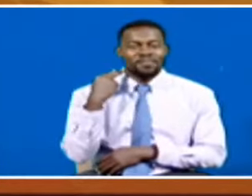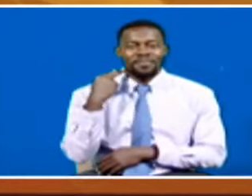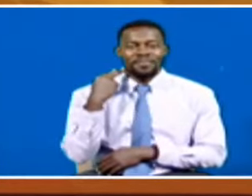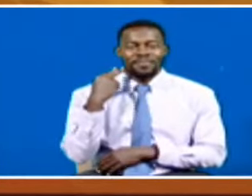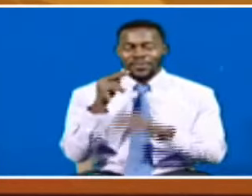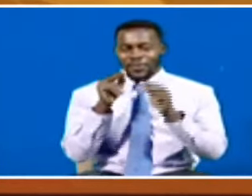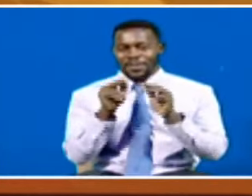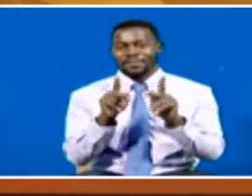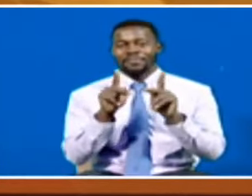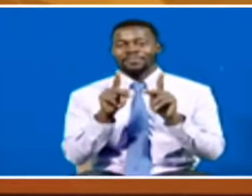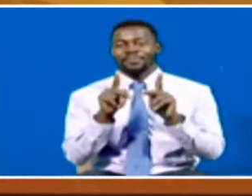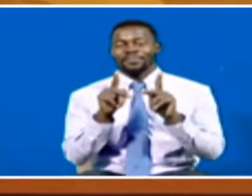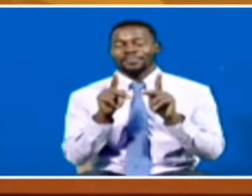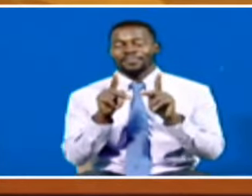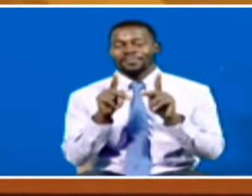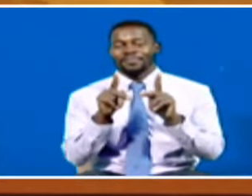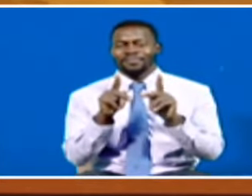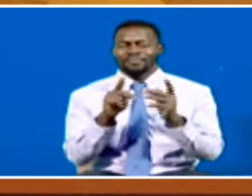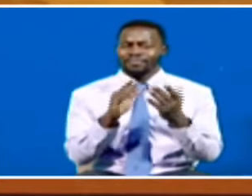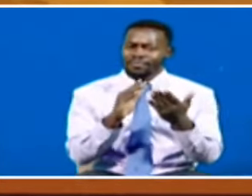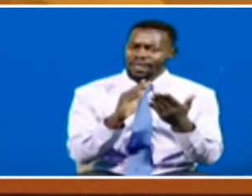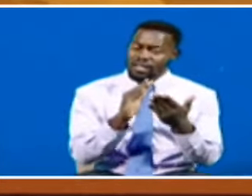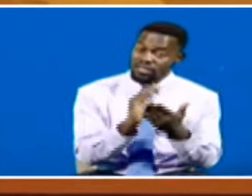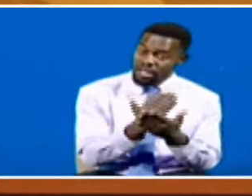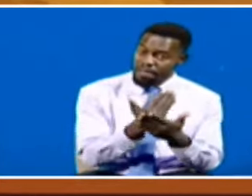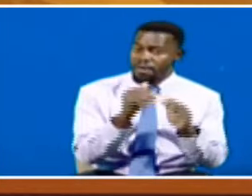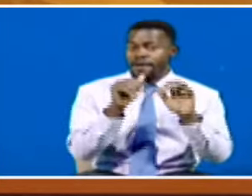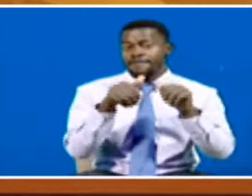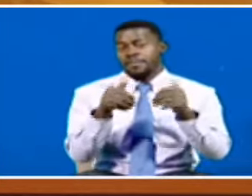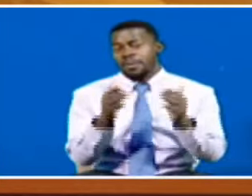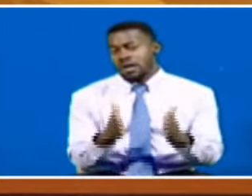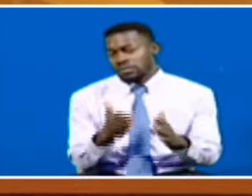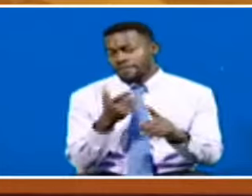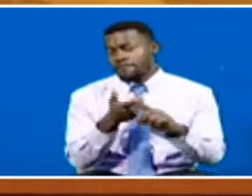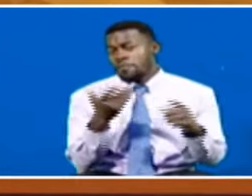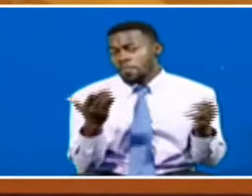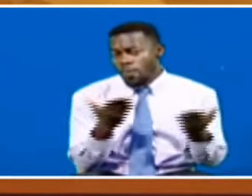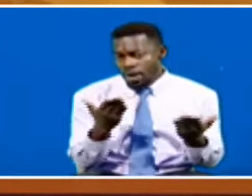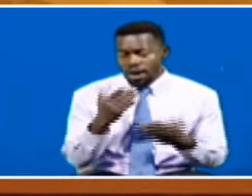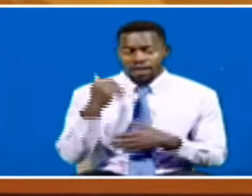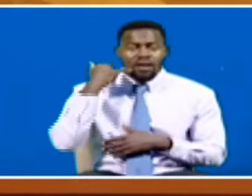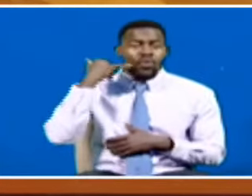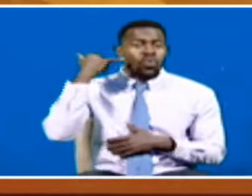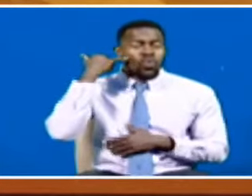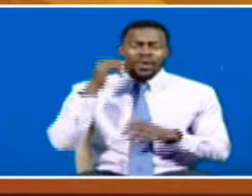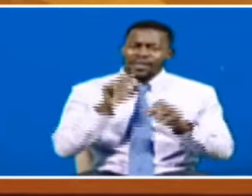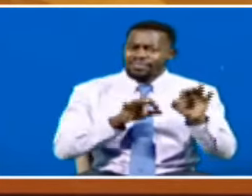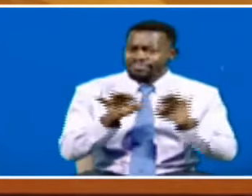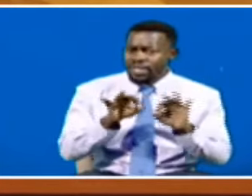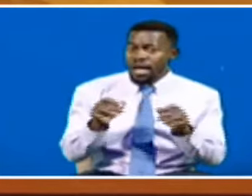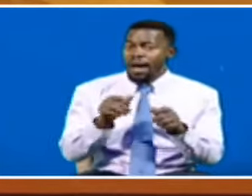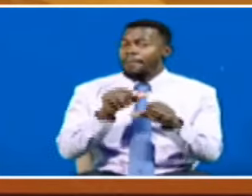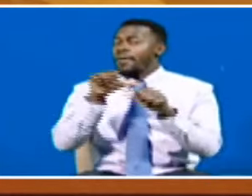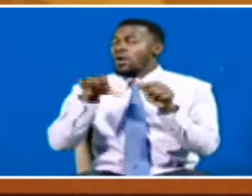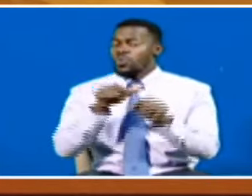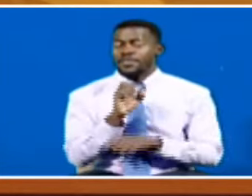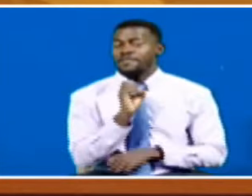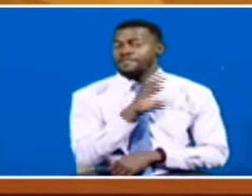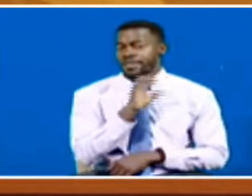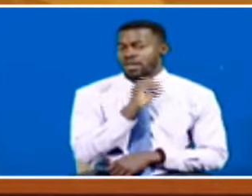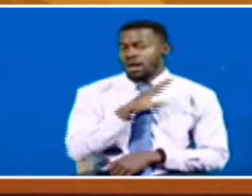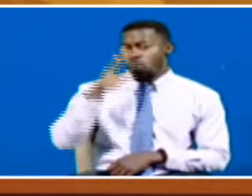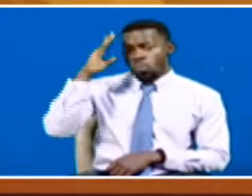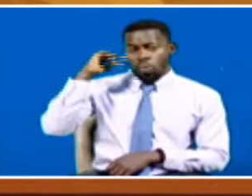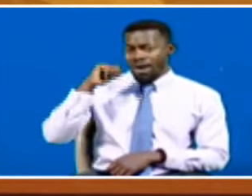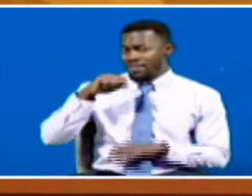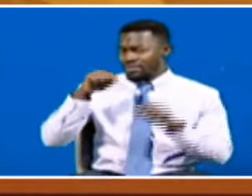Omondi. Baadhi ya wakulima katika kaunti ya Nakuru wameelezea hofu ya upanzi katika msimu huu kutokana na